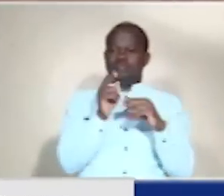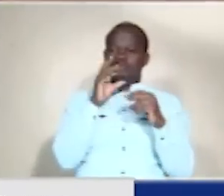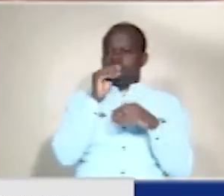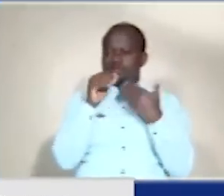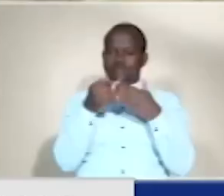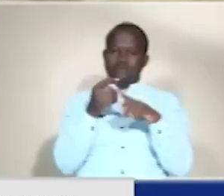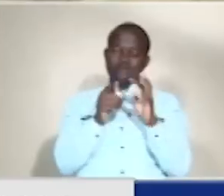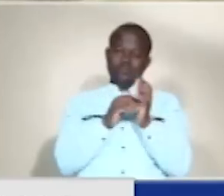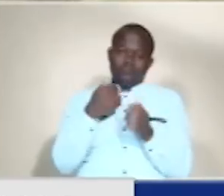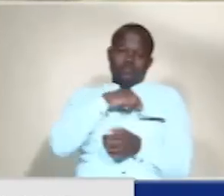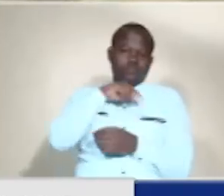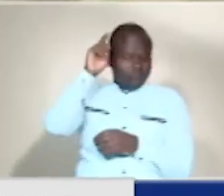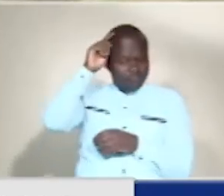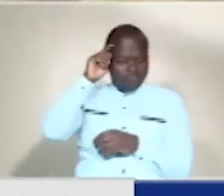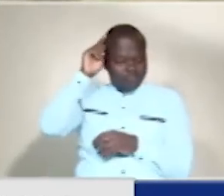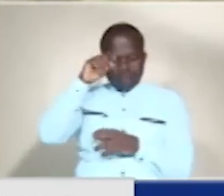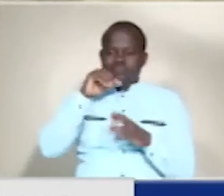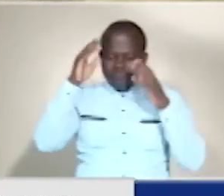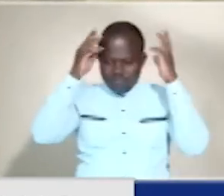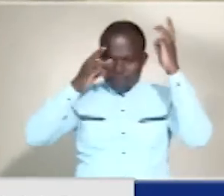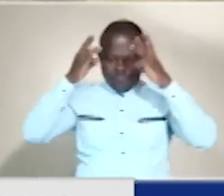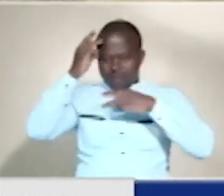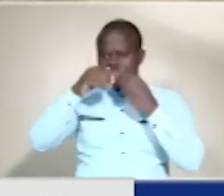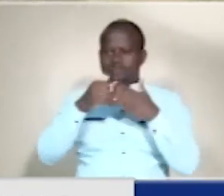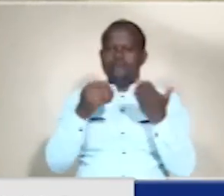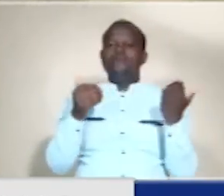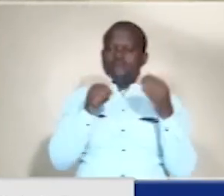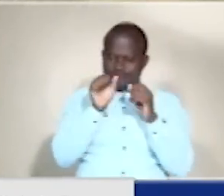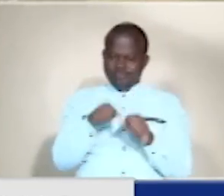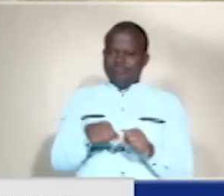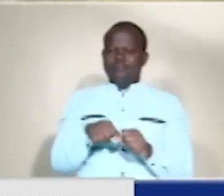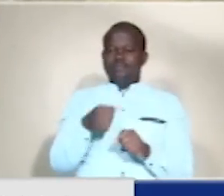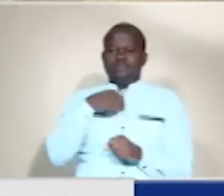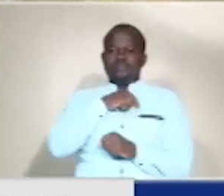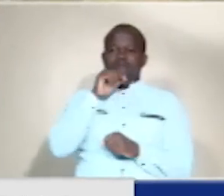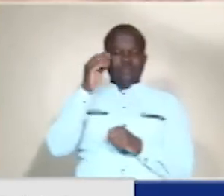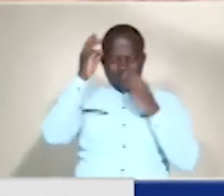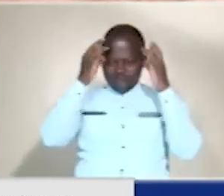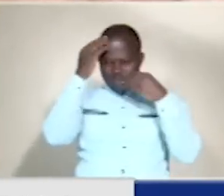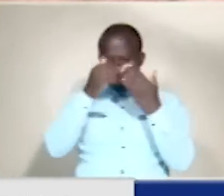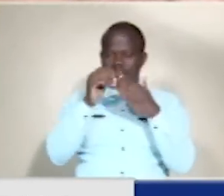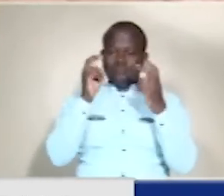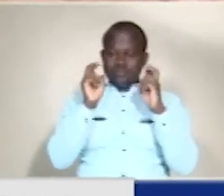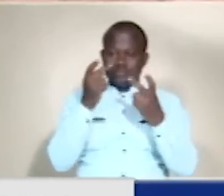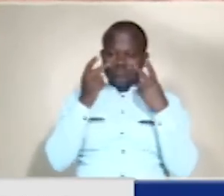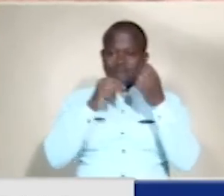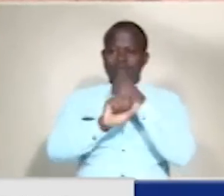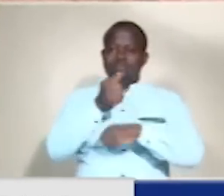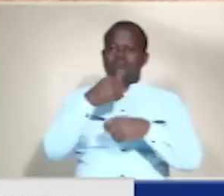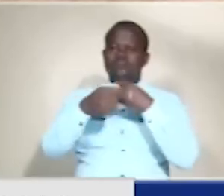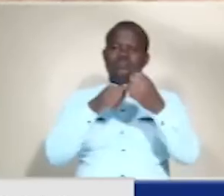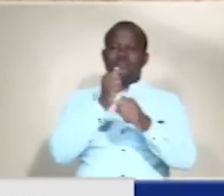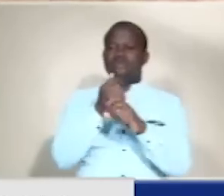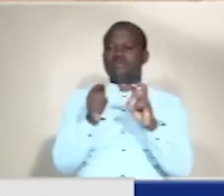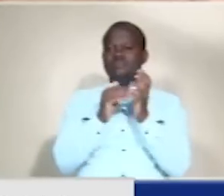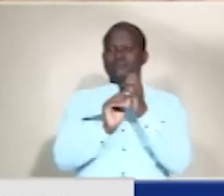mbere kandi turumva nta mpungenge dufite ko badashoboye barashoboye twumva nta mpungenge zihari kuko tubona imirimo ibikorwa bizakorwa kandi